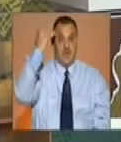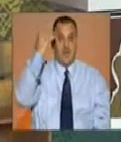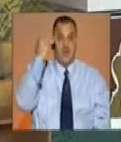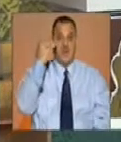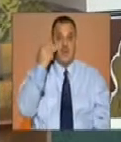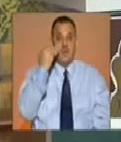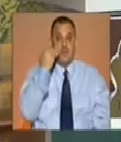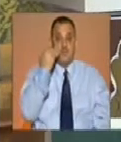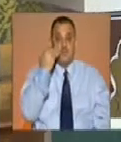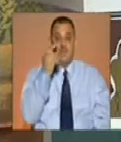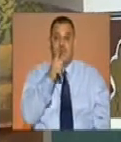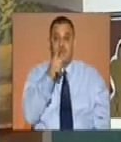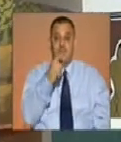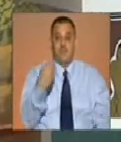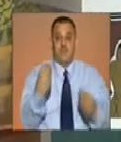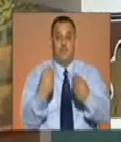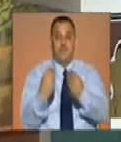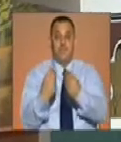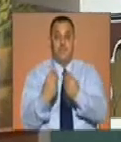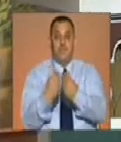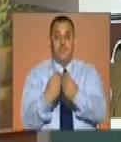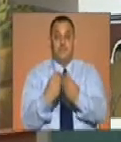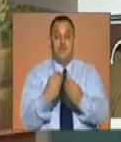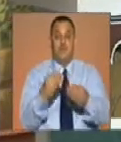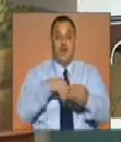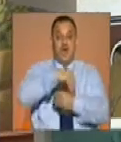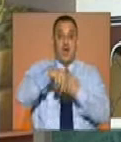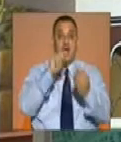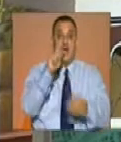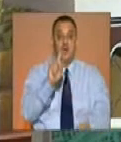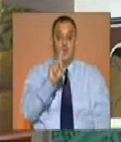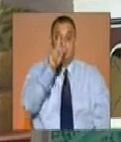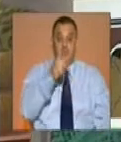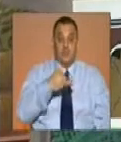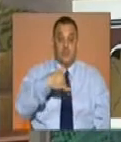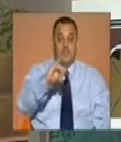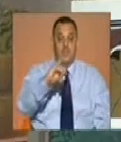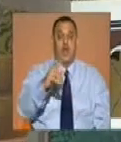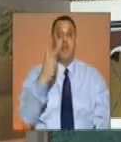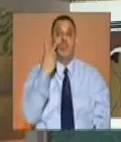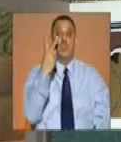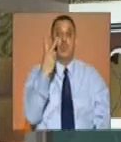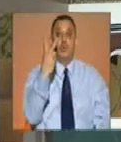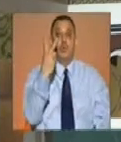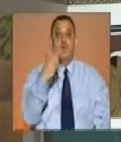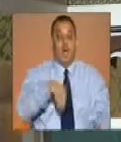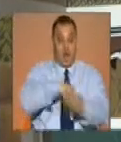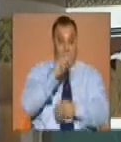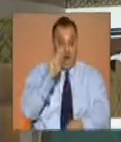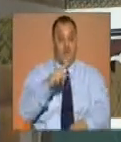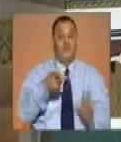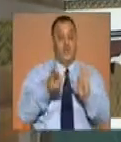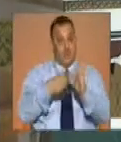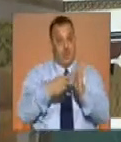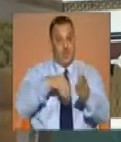على الوليدة، أنا حجيت الله يتقبل، دخلت بالحجة والعمرة بالتمتع. إيه؟ واش يمكن لي